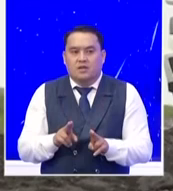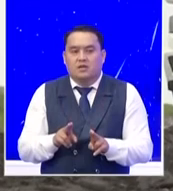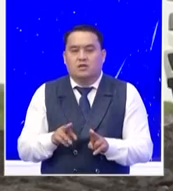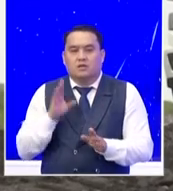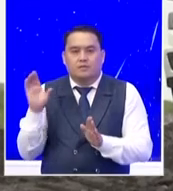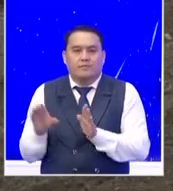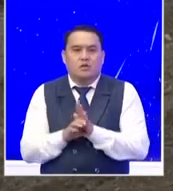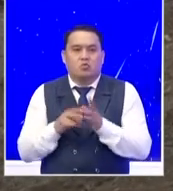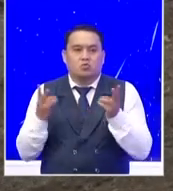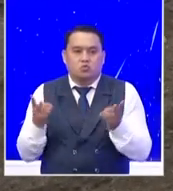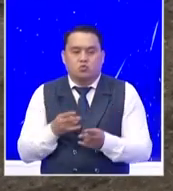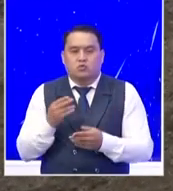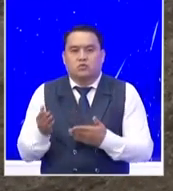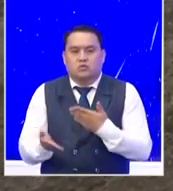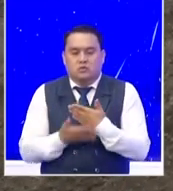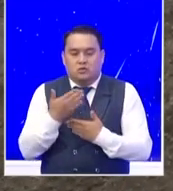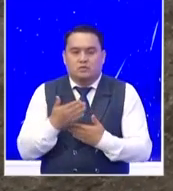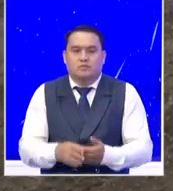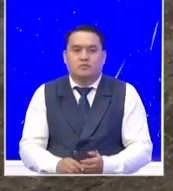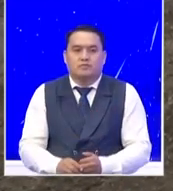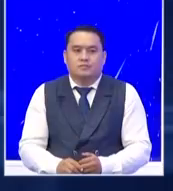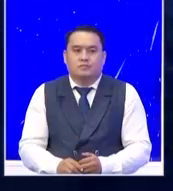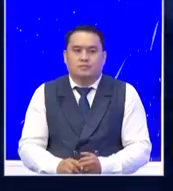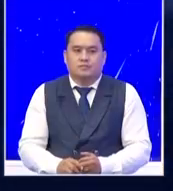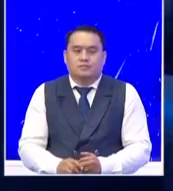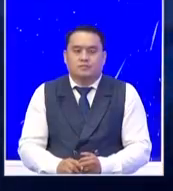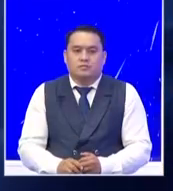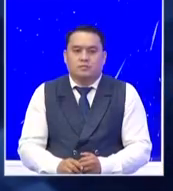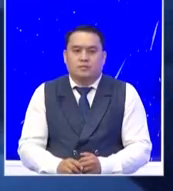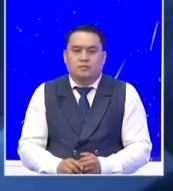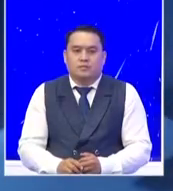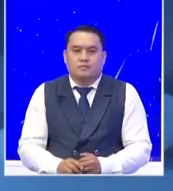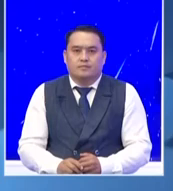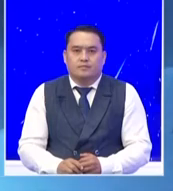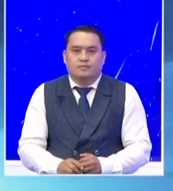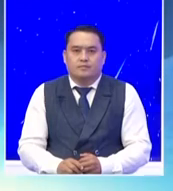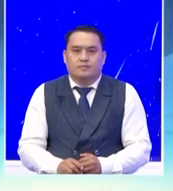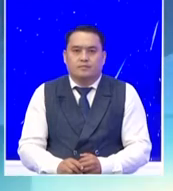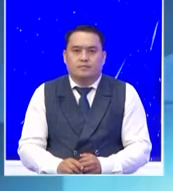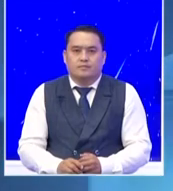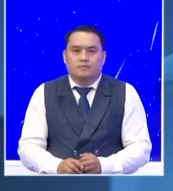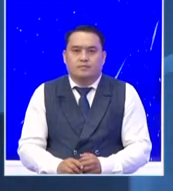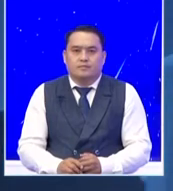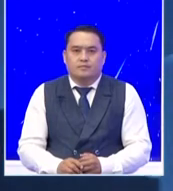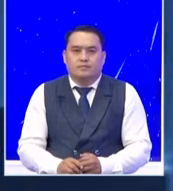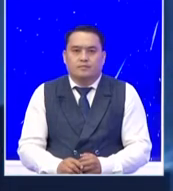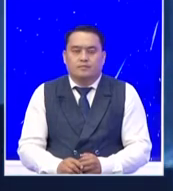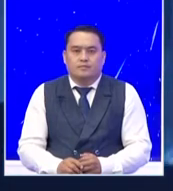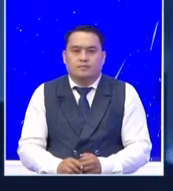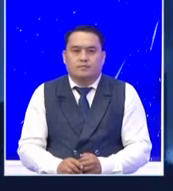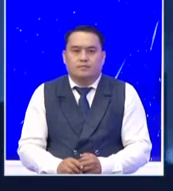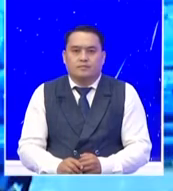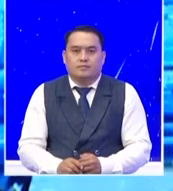тәртіпке салса дейді жол сапасын бақылаушылар. Құрманжан Қасымжанұлы, Аманжол Жөнкешев, Жетісу